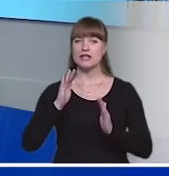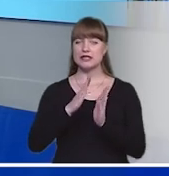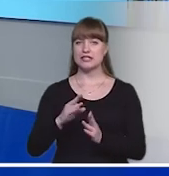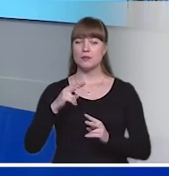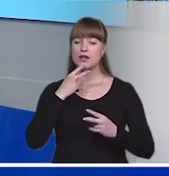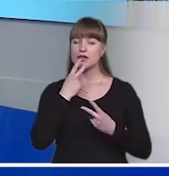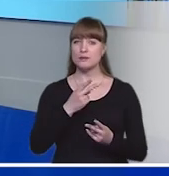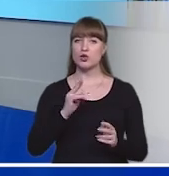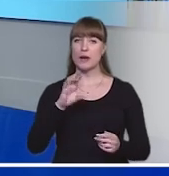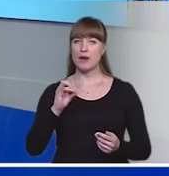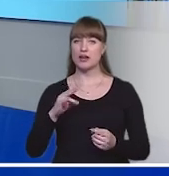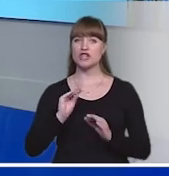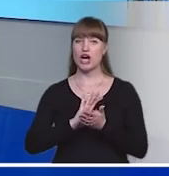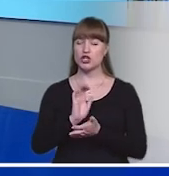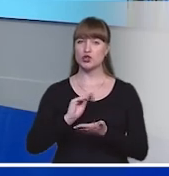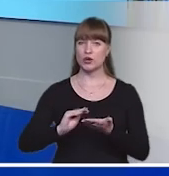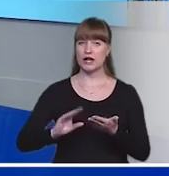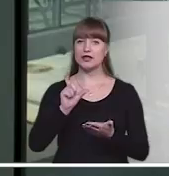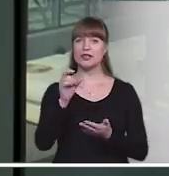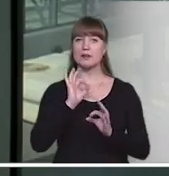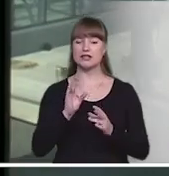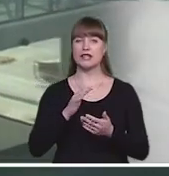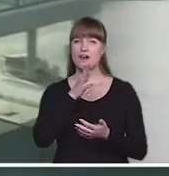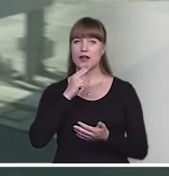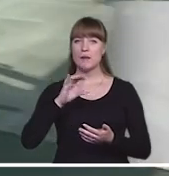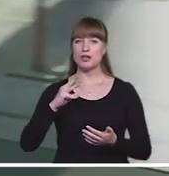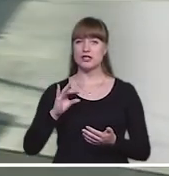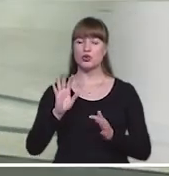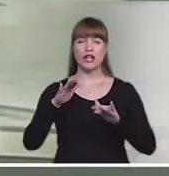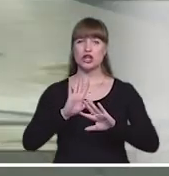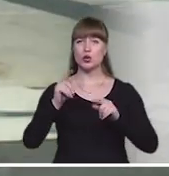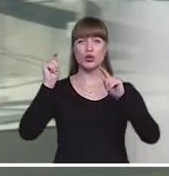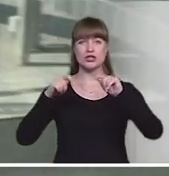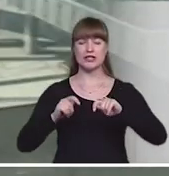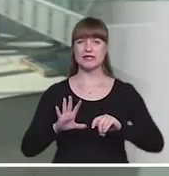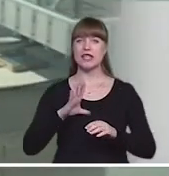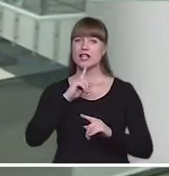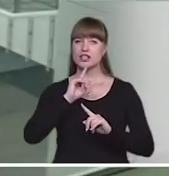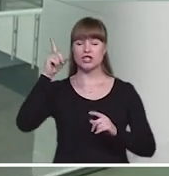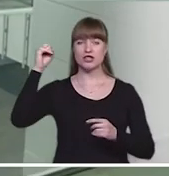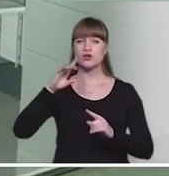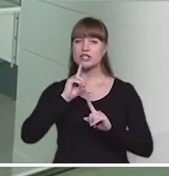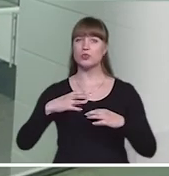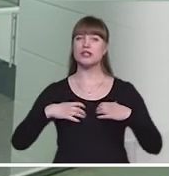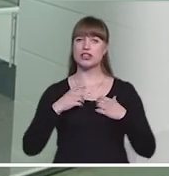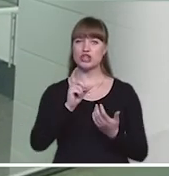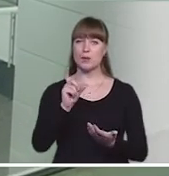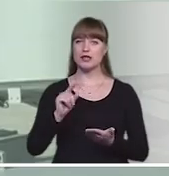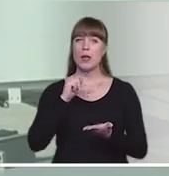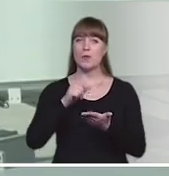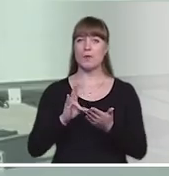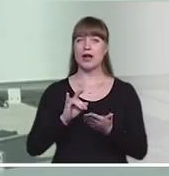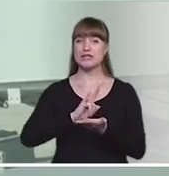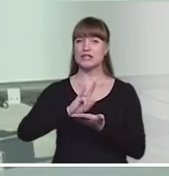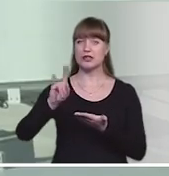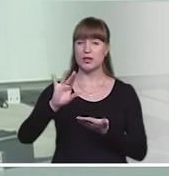багажа журналистам рассказали во время пресс-тура. Ни дождь, ни снег, ни палящее солнце не будут страшны пассажирам. Попасть на